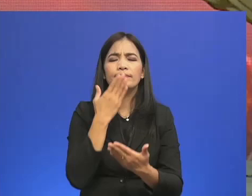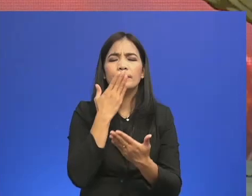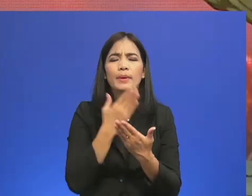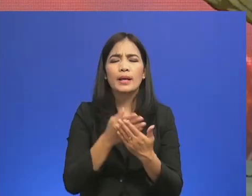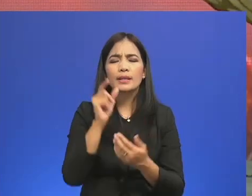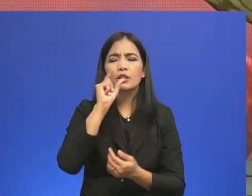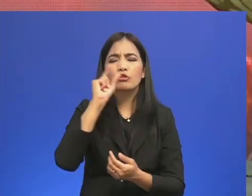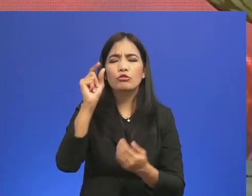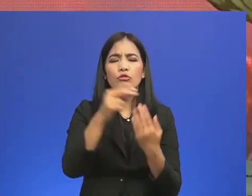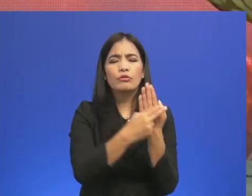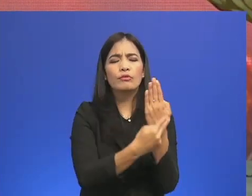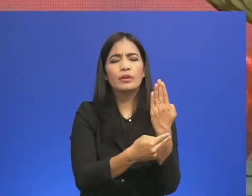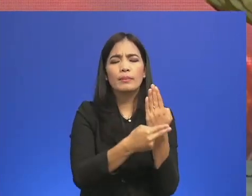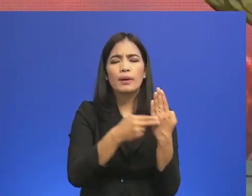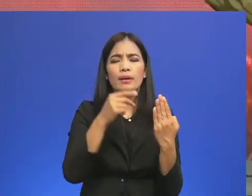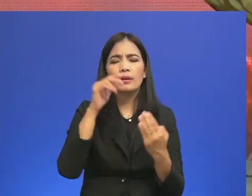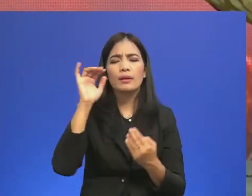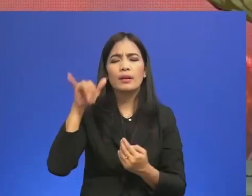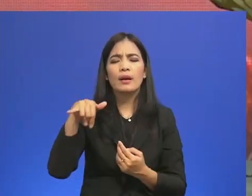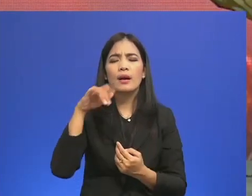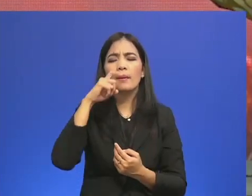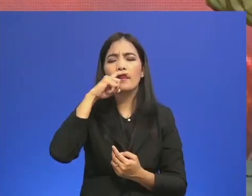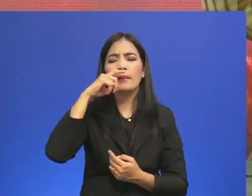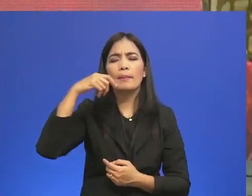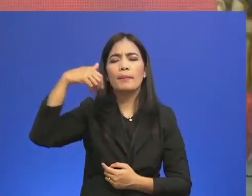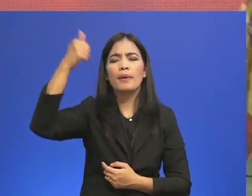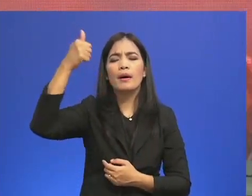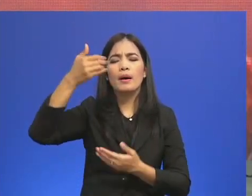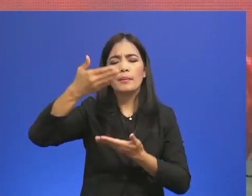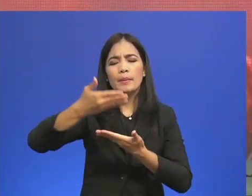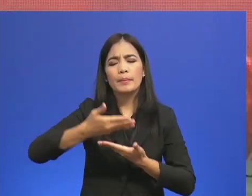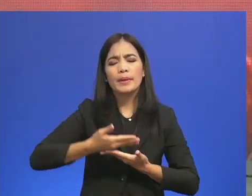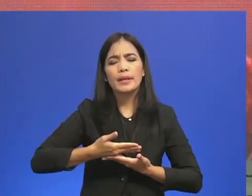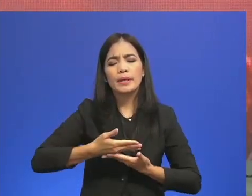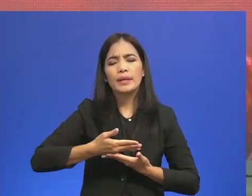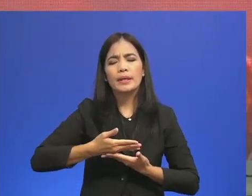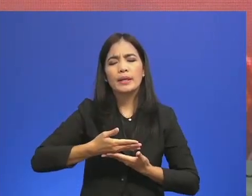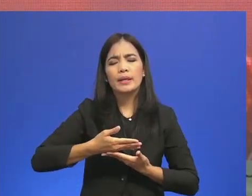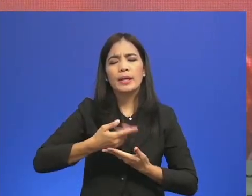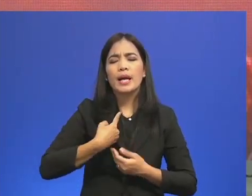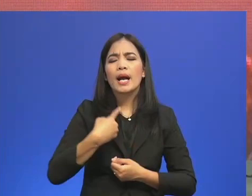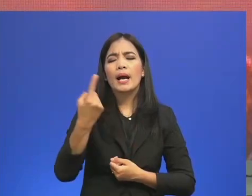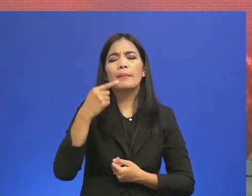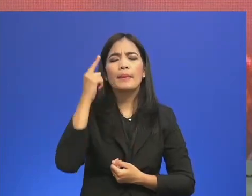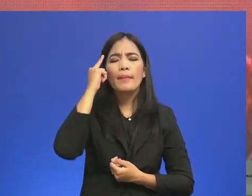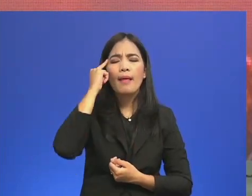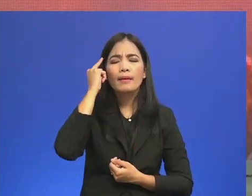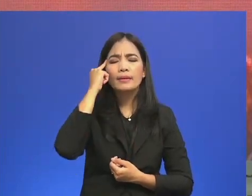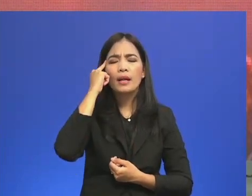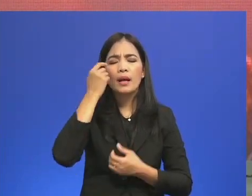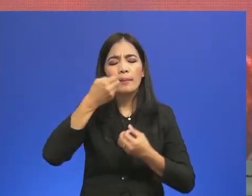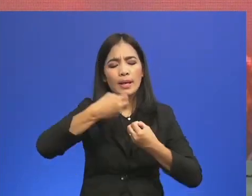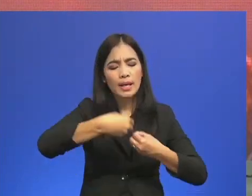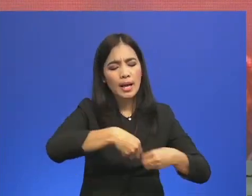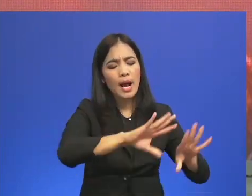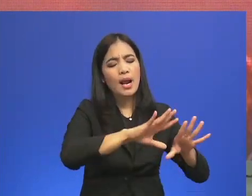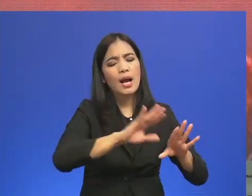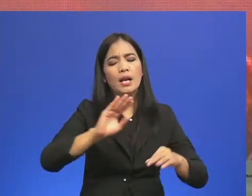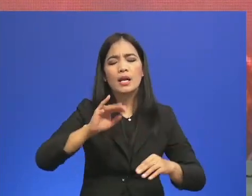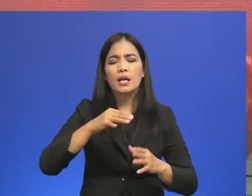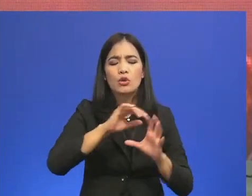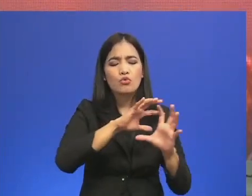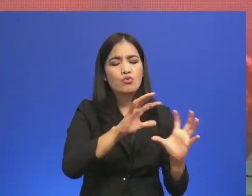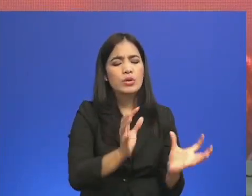untuk firman-Mu ya Bapa, memberi inspirasi kuat bagi kami untuk meninggalkan dunia dengan